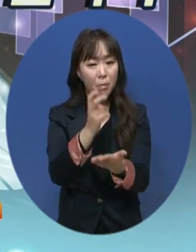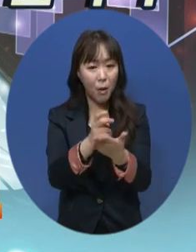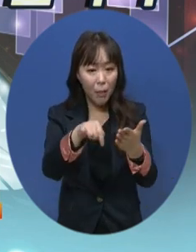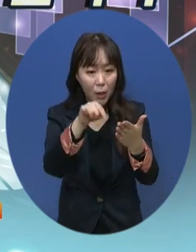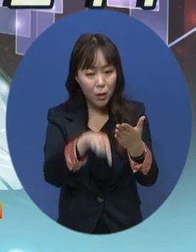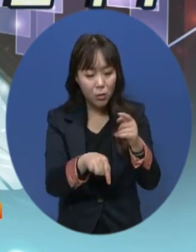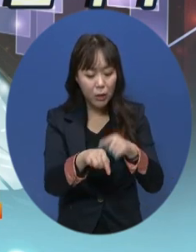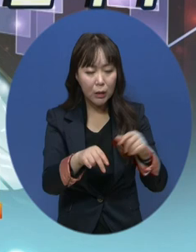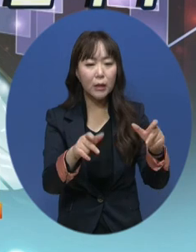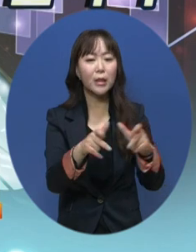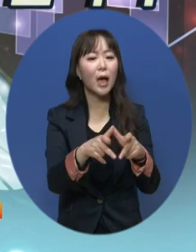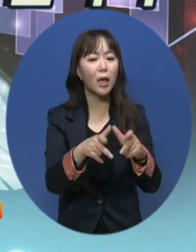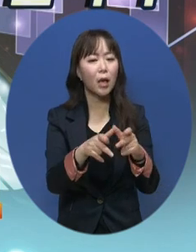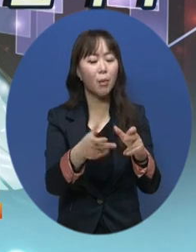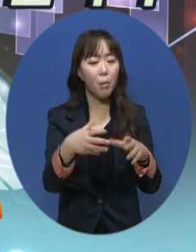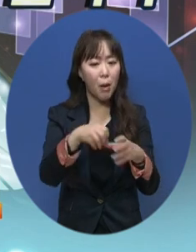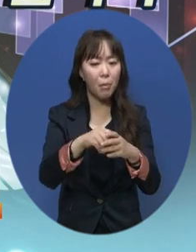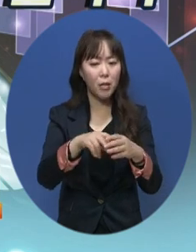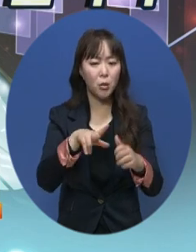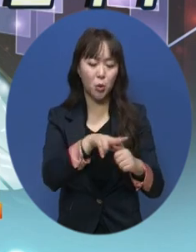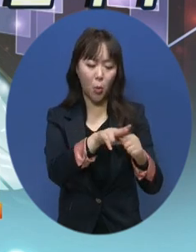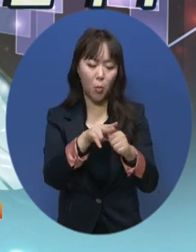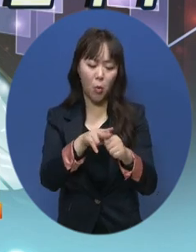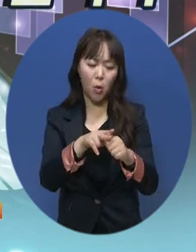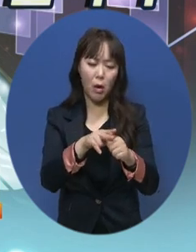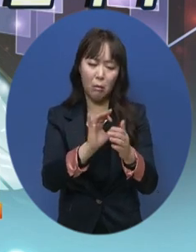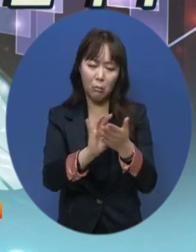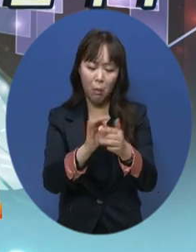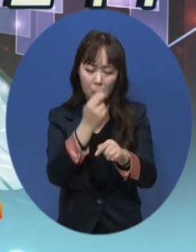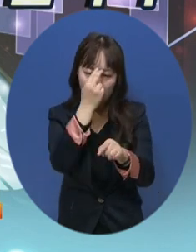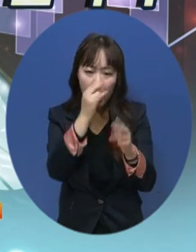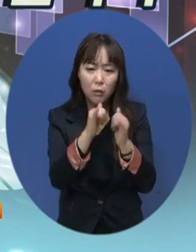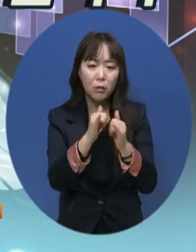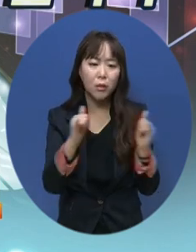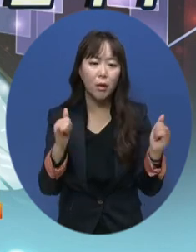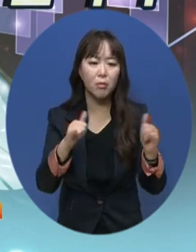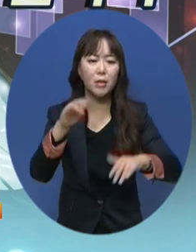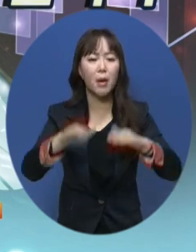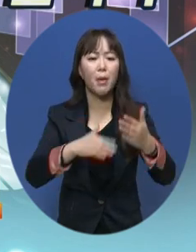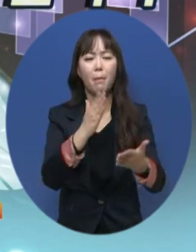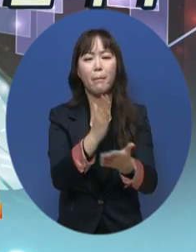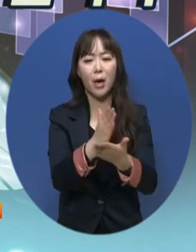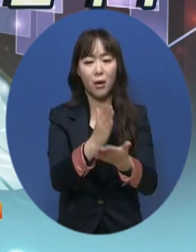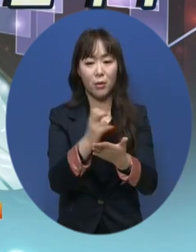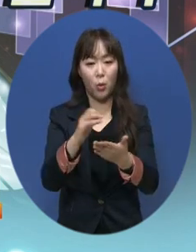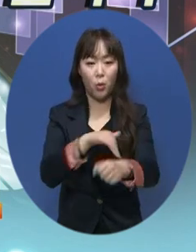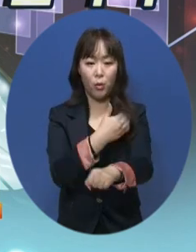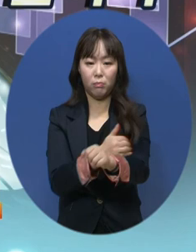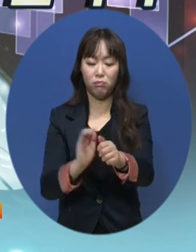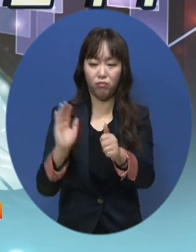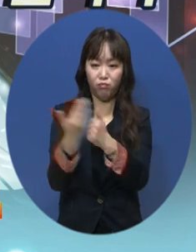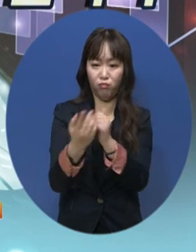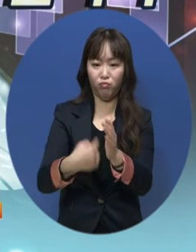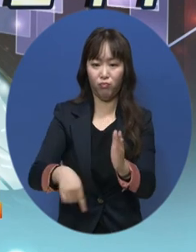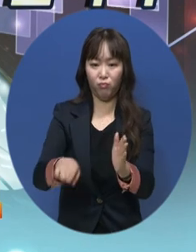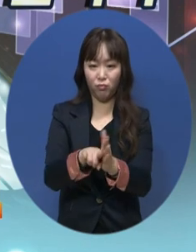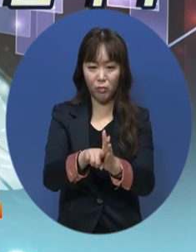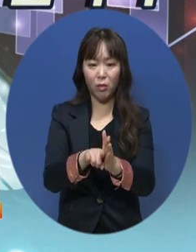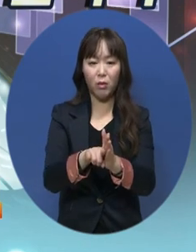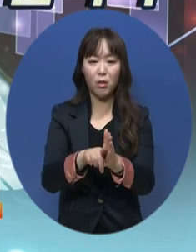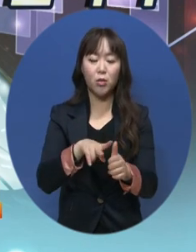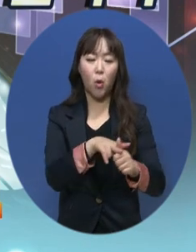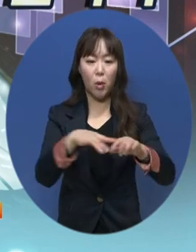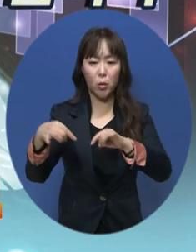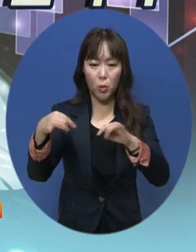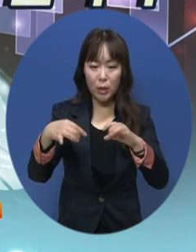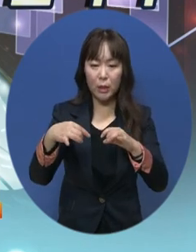장애인차별금지법에서는 장애인을 포함한 정보 이용 약자의 차별 금지와 권리 보호를 위해서